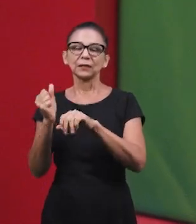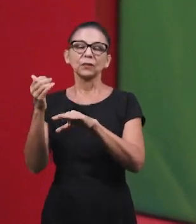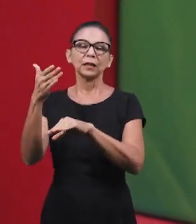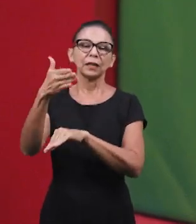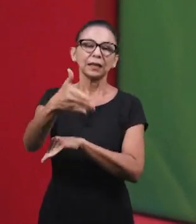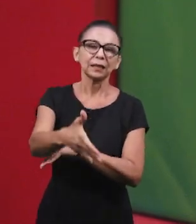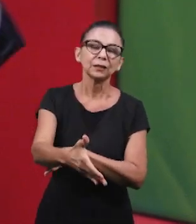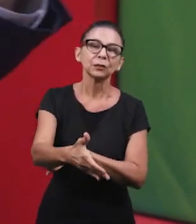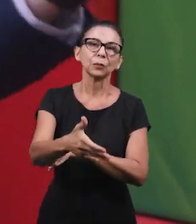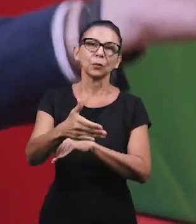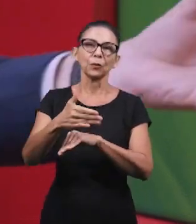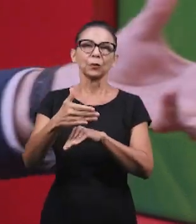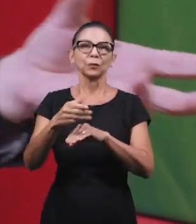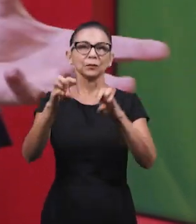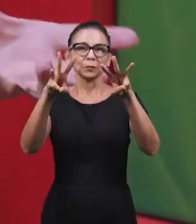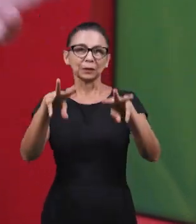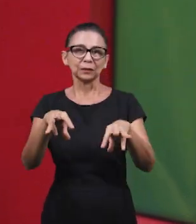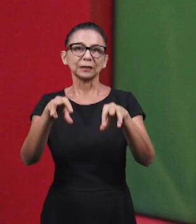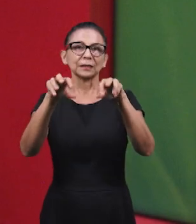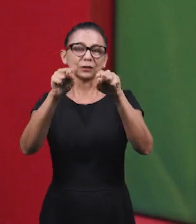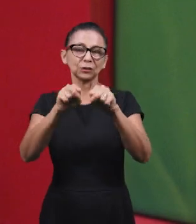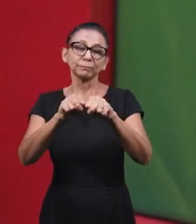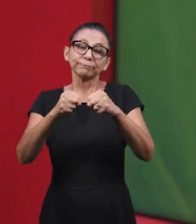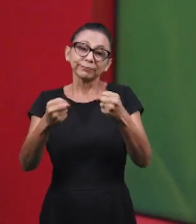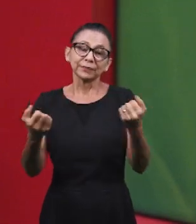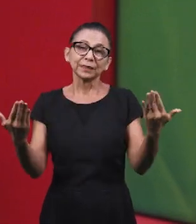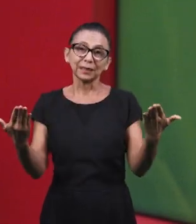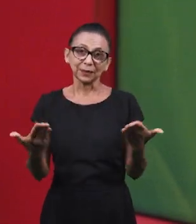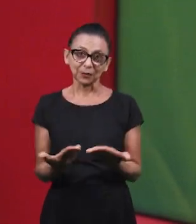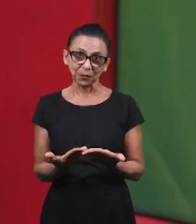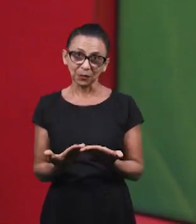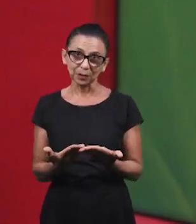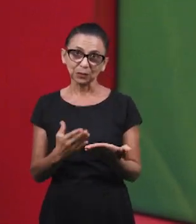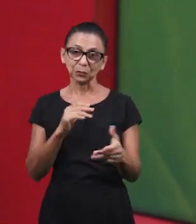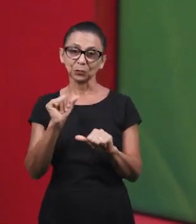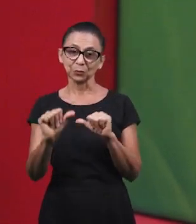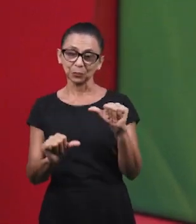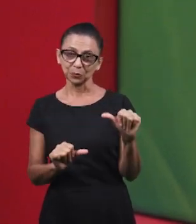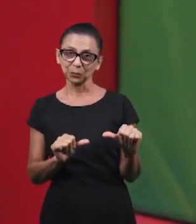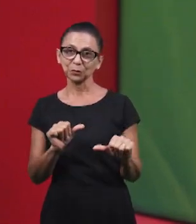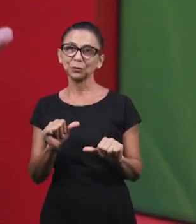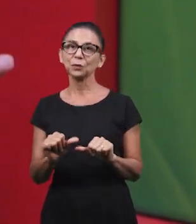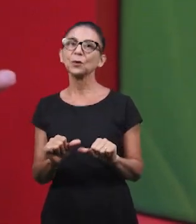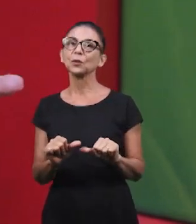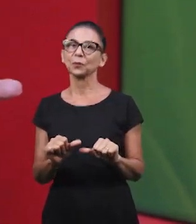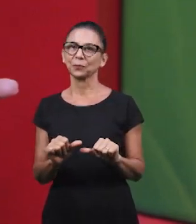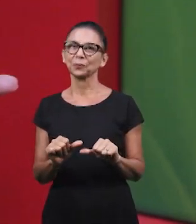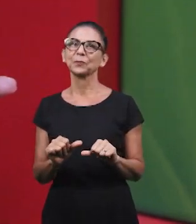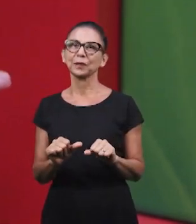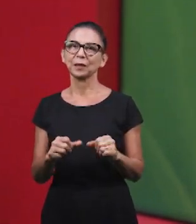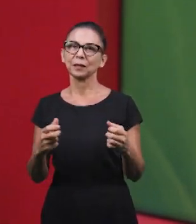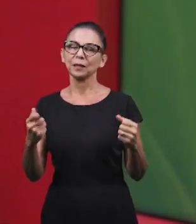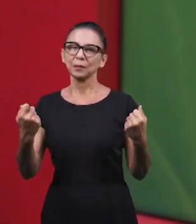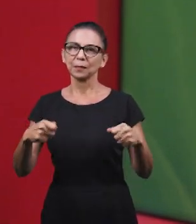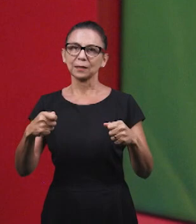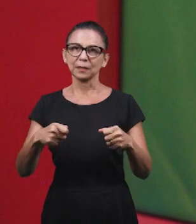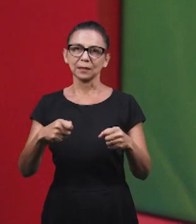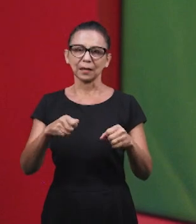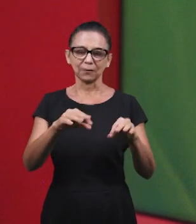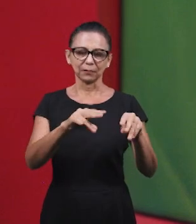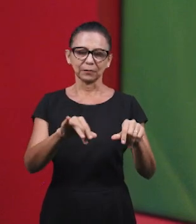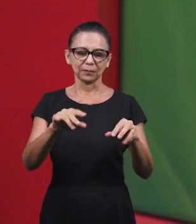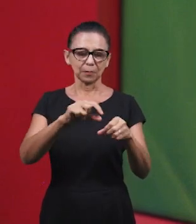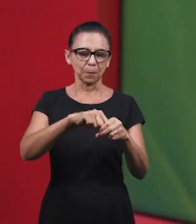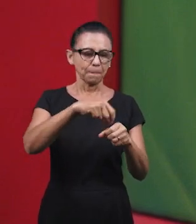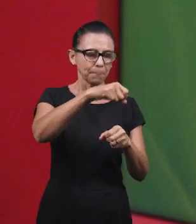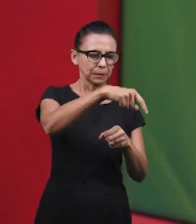il va falloir planter, ramasser, donc faire un effort. Mais est-ce que l'homme doit faire quoi? Quel est le prix à